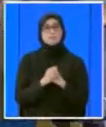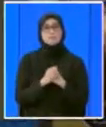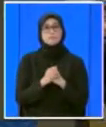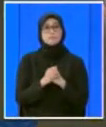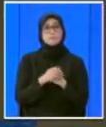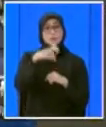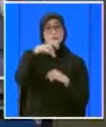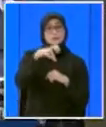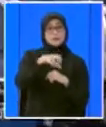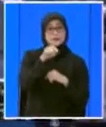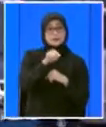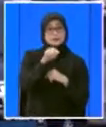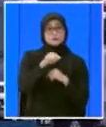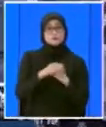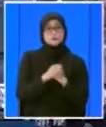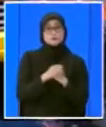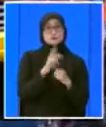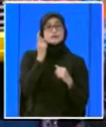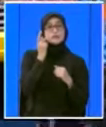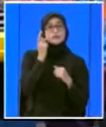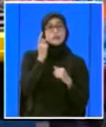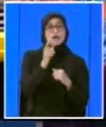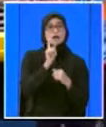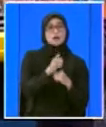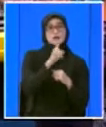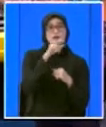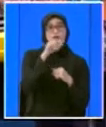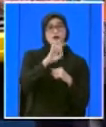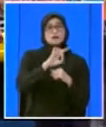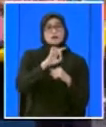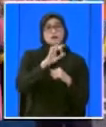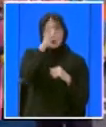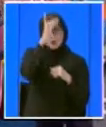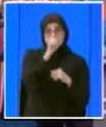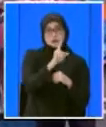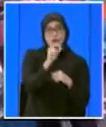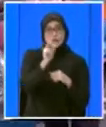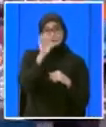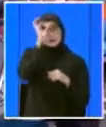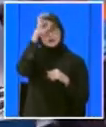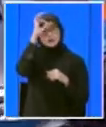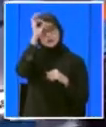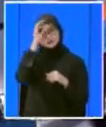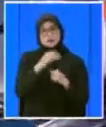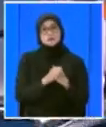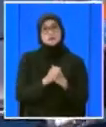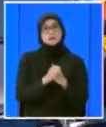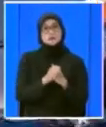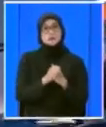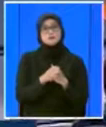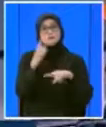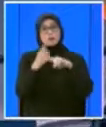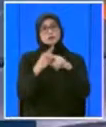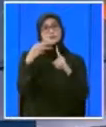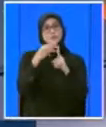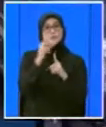juga sudah dijaga sekitar 100 personil gabungan dari tim kepolisian Polres Bogor, Polsek Ciawi, Sabara dan juga